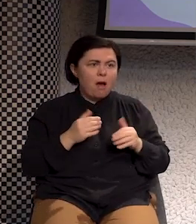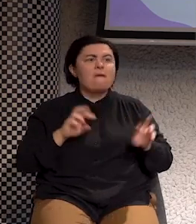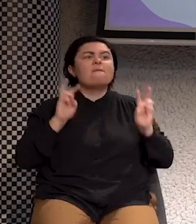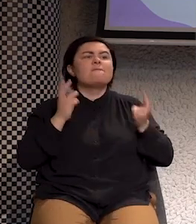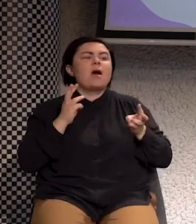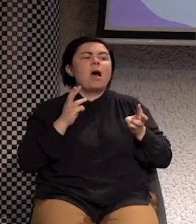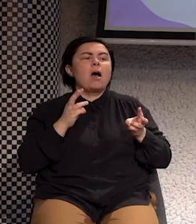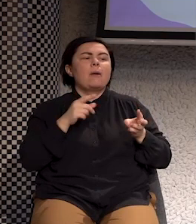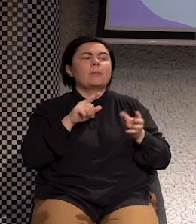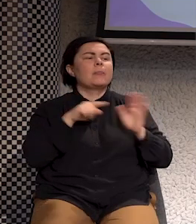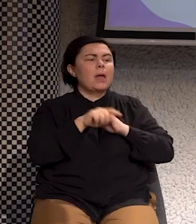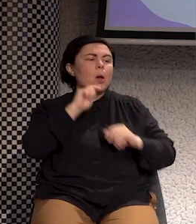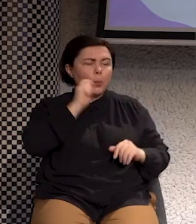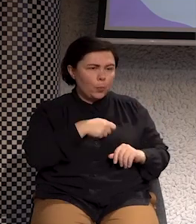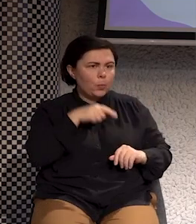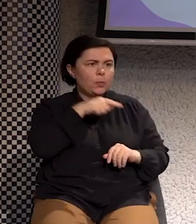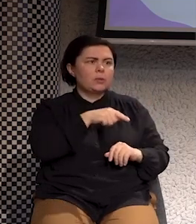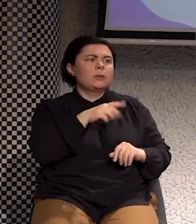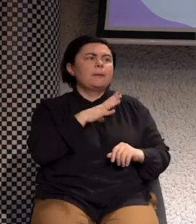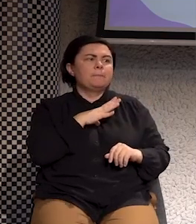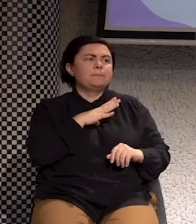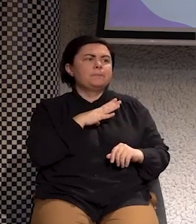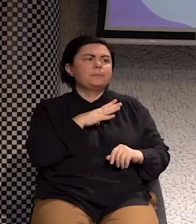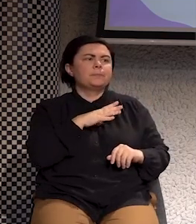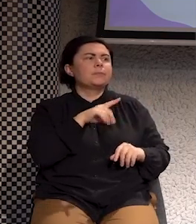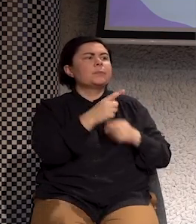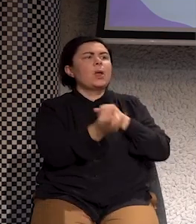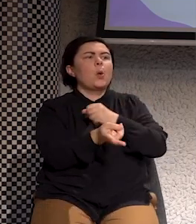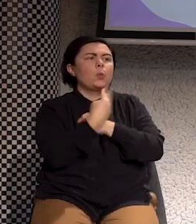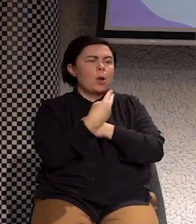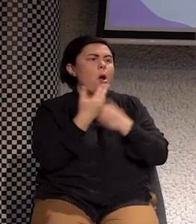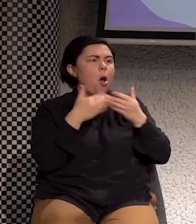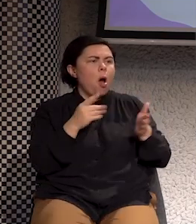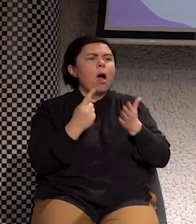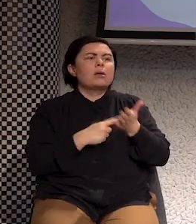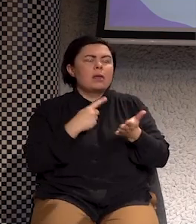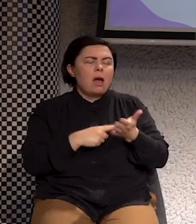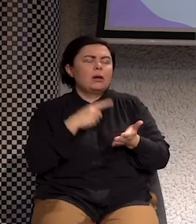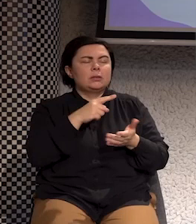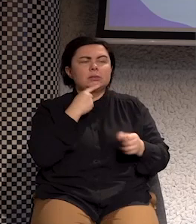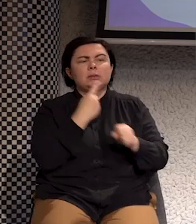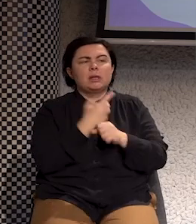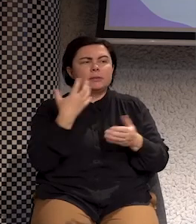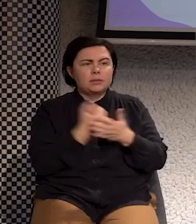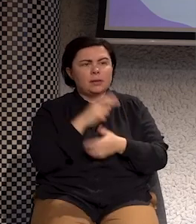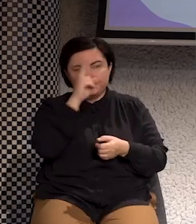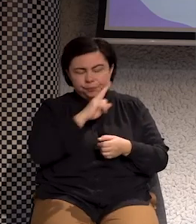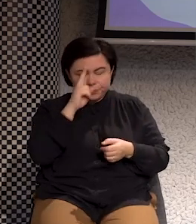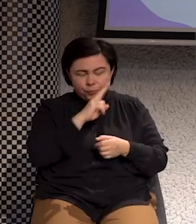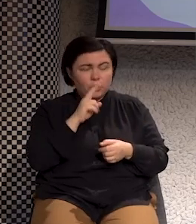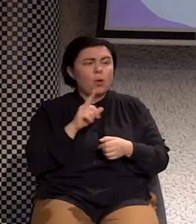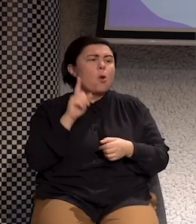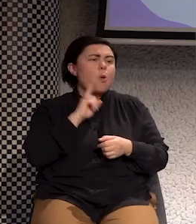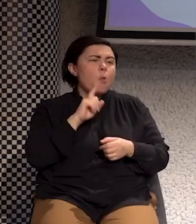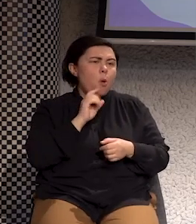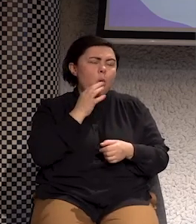warsztatach tych polsko-ukraińskich to były rekrutacje otwarte, no ale najczęściej to jednak decyzje podejmują rodzice. Chłopacy z